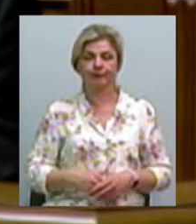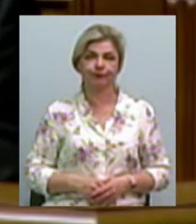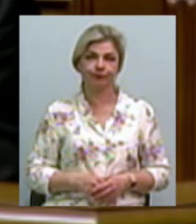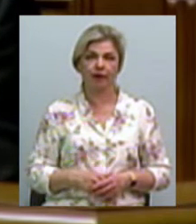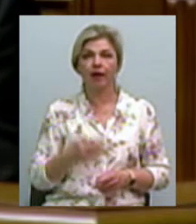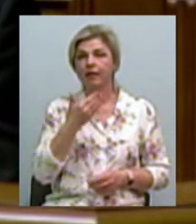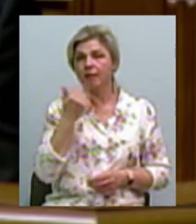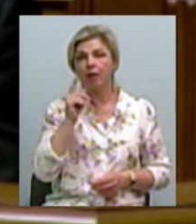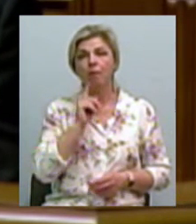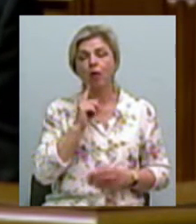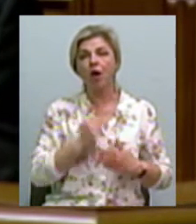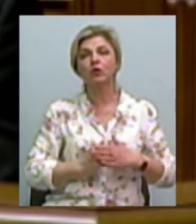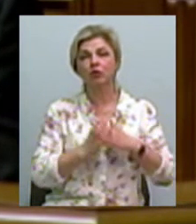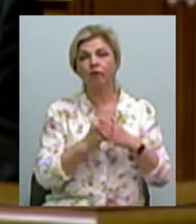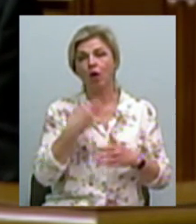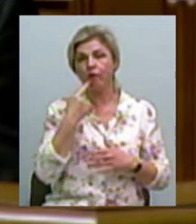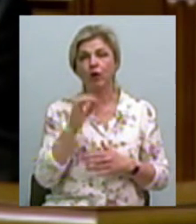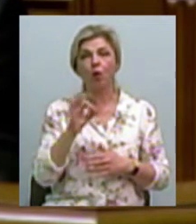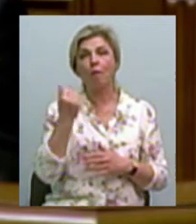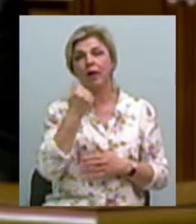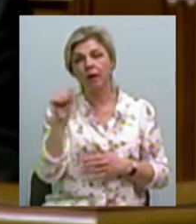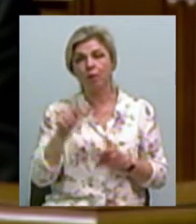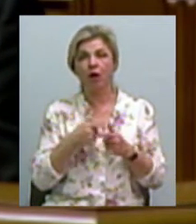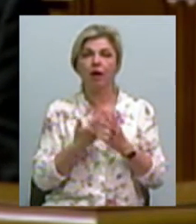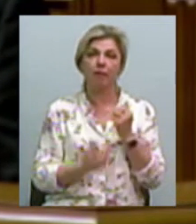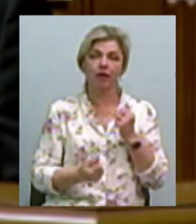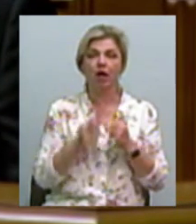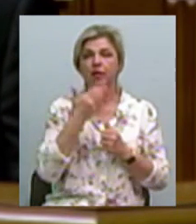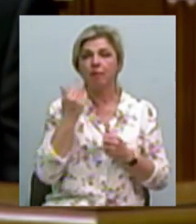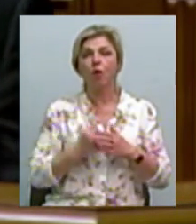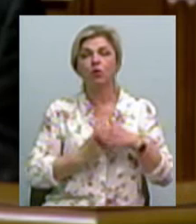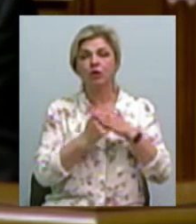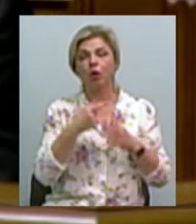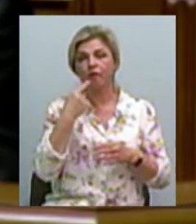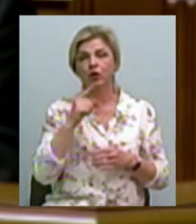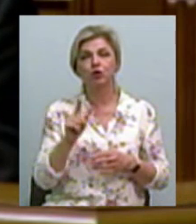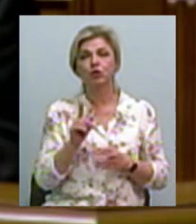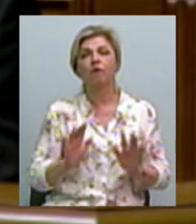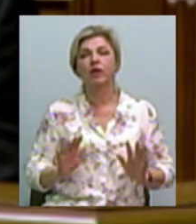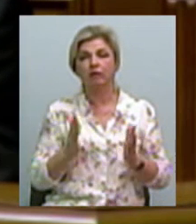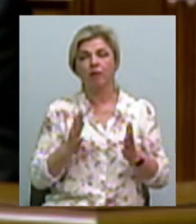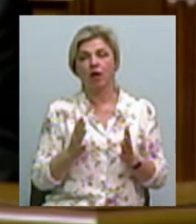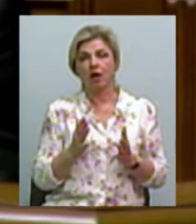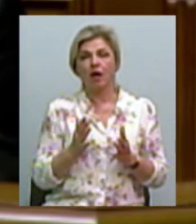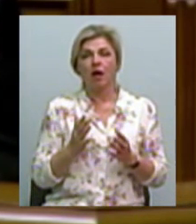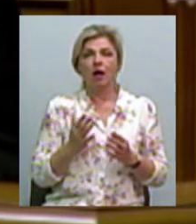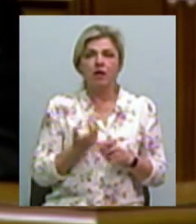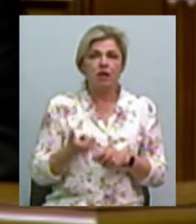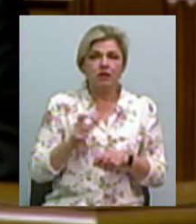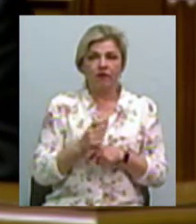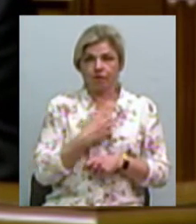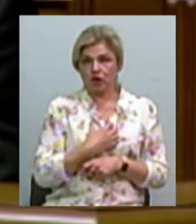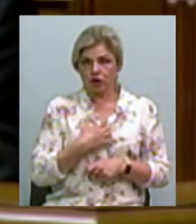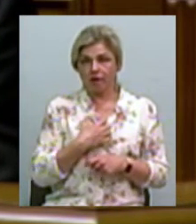Немає поки що підстав говорити про якісь перемоги чи зради, немає поки що підстав говорити про те, що відбулося критичного чи надзвичайно